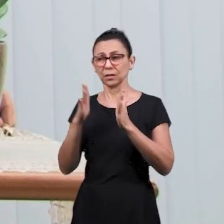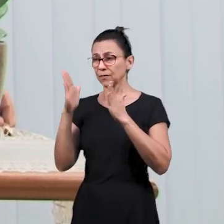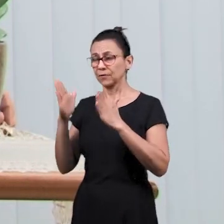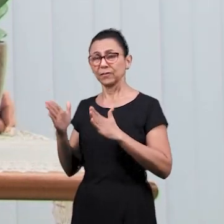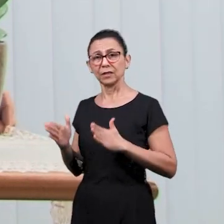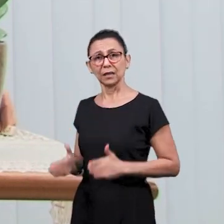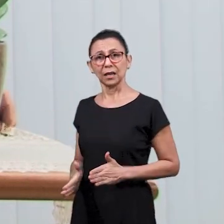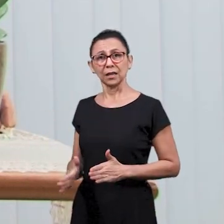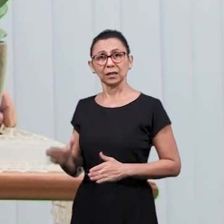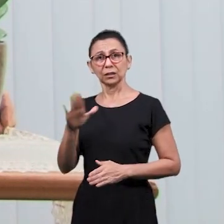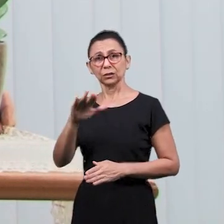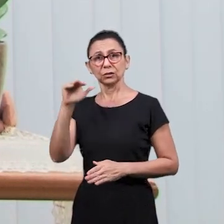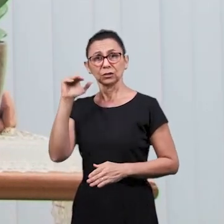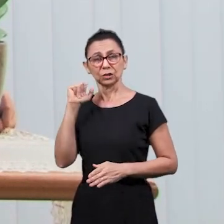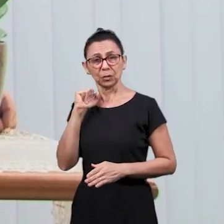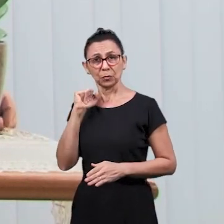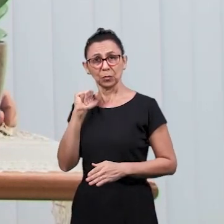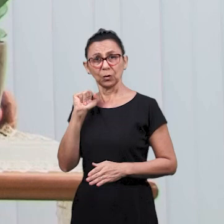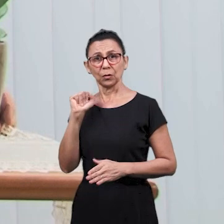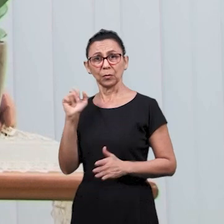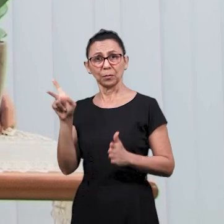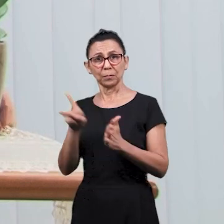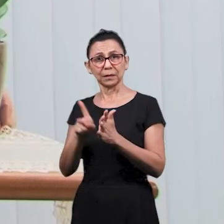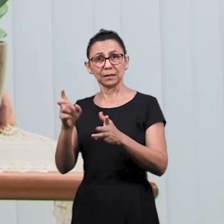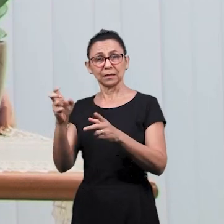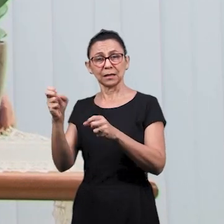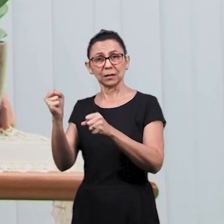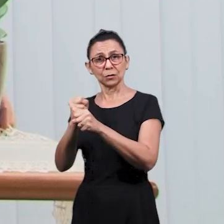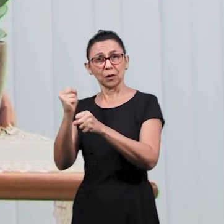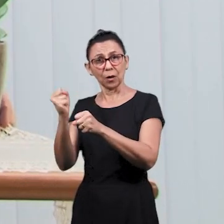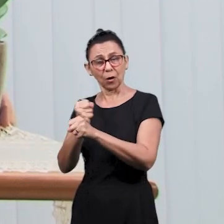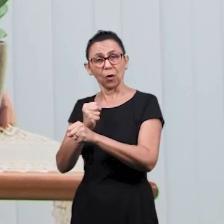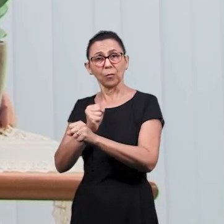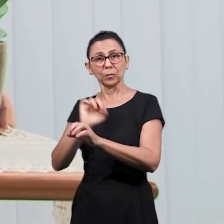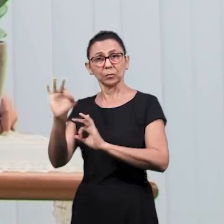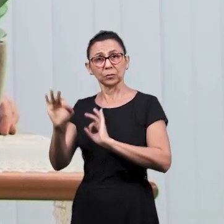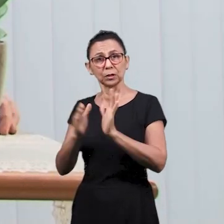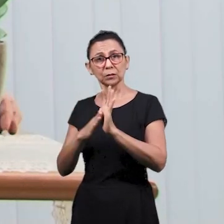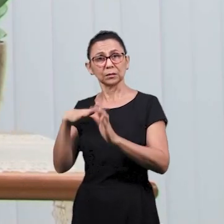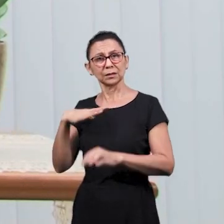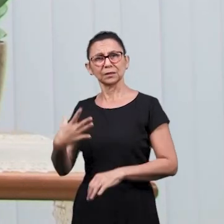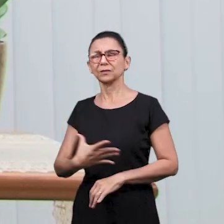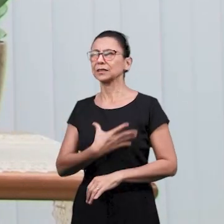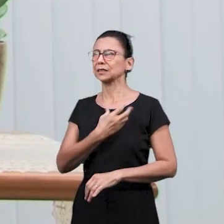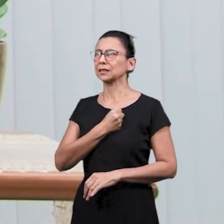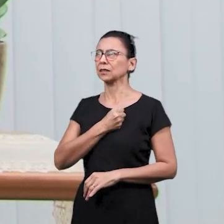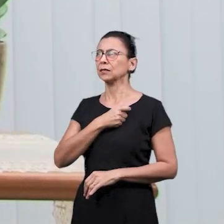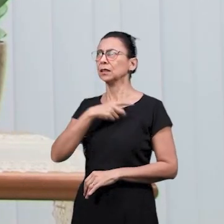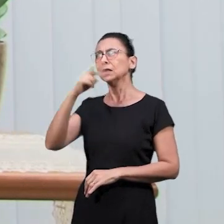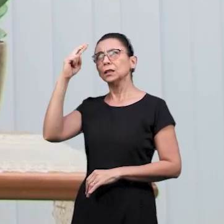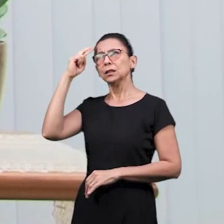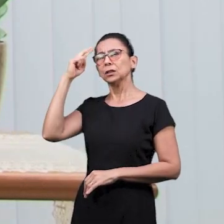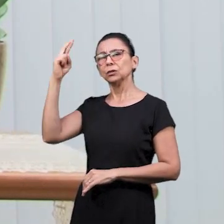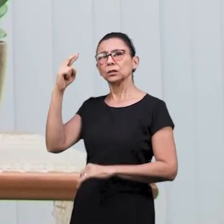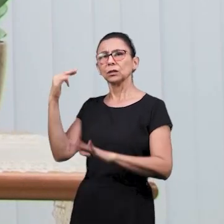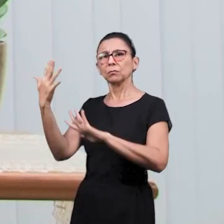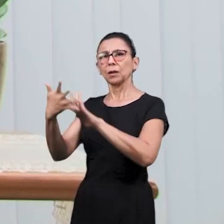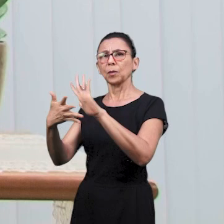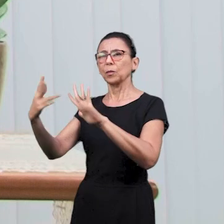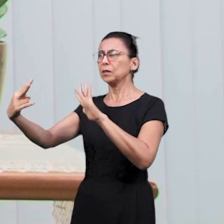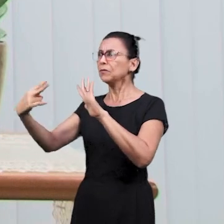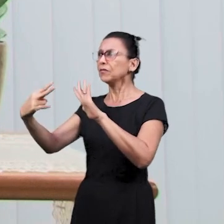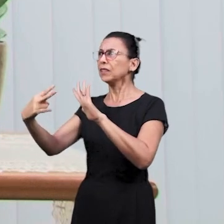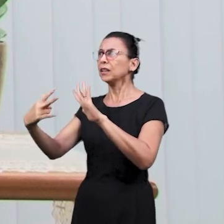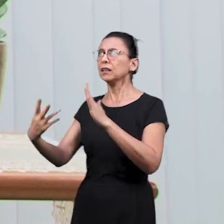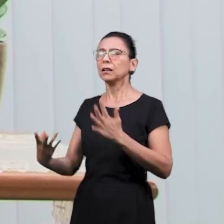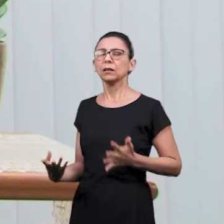воде? Иисус, который нас поставил в своей работе, в своем присутствии. Но